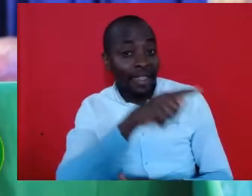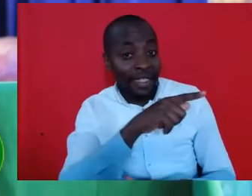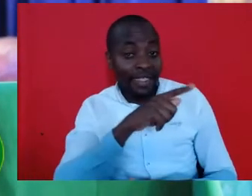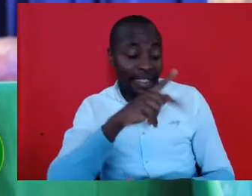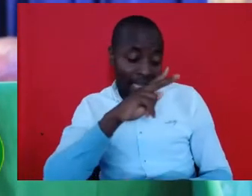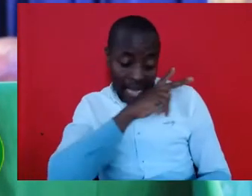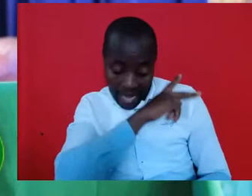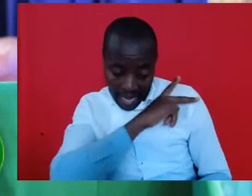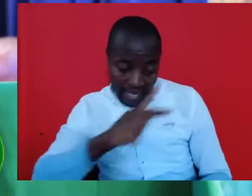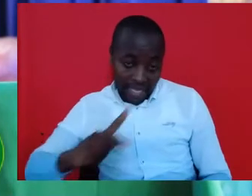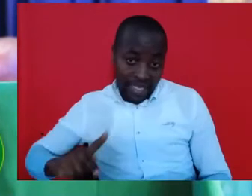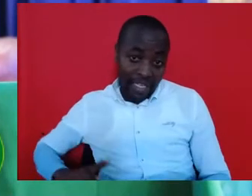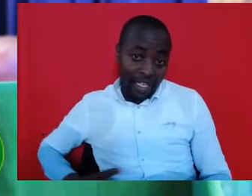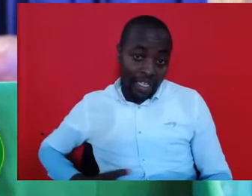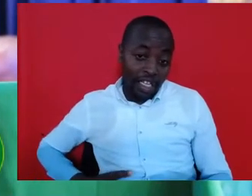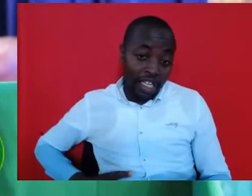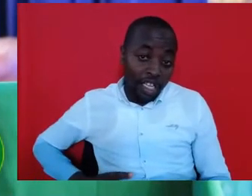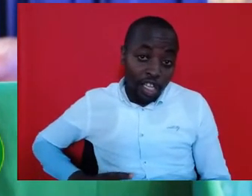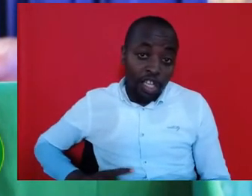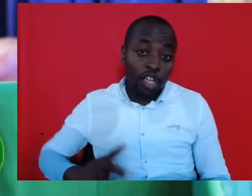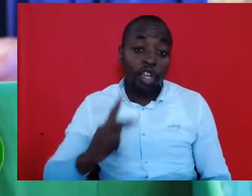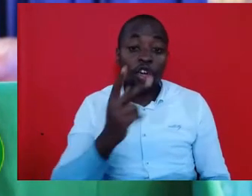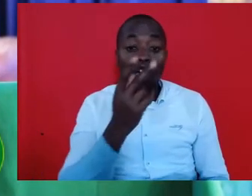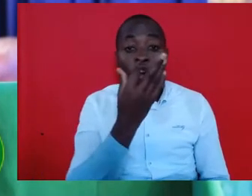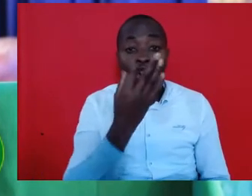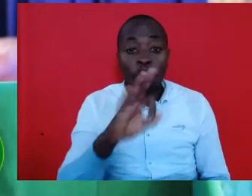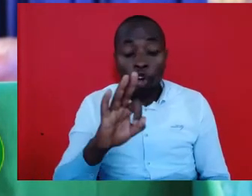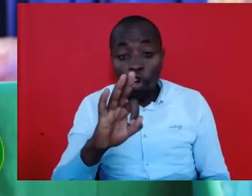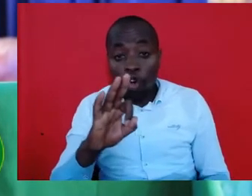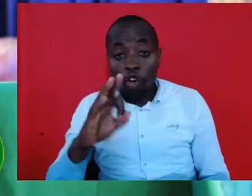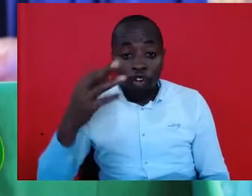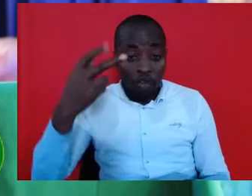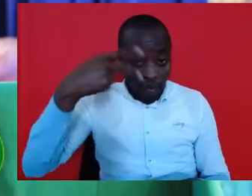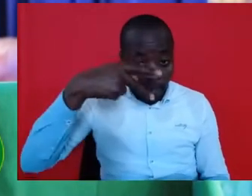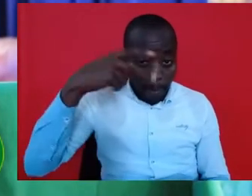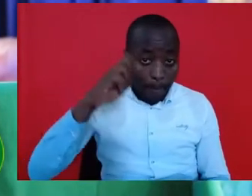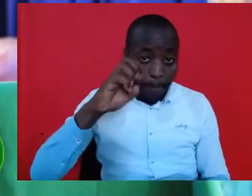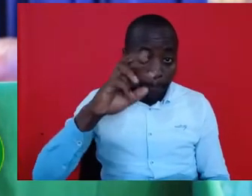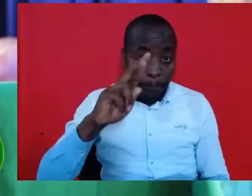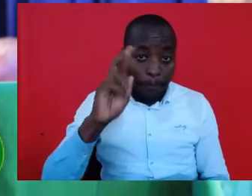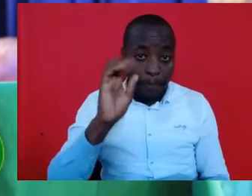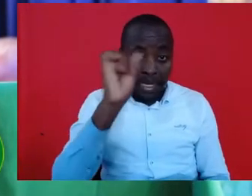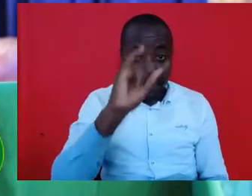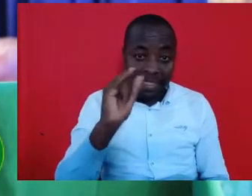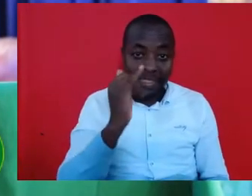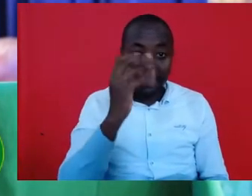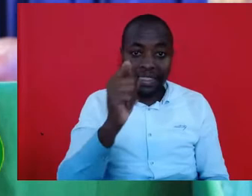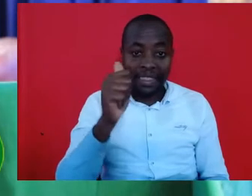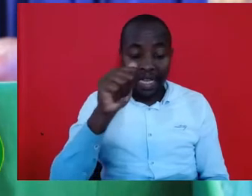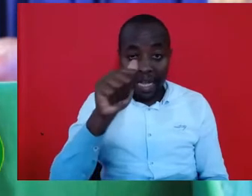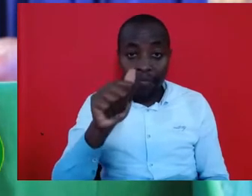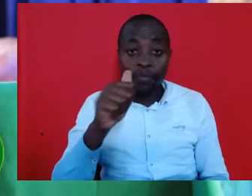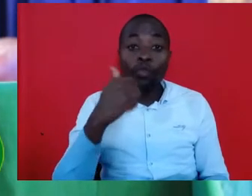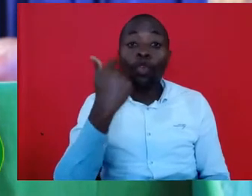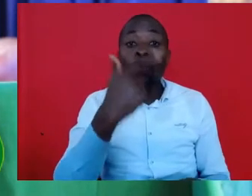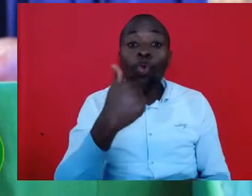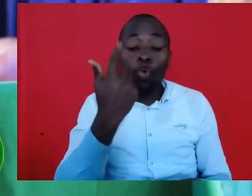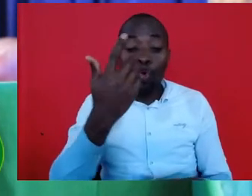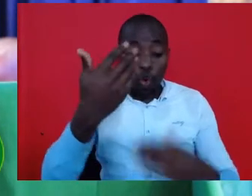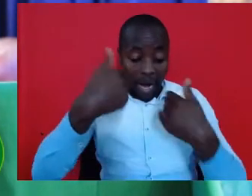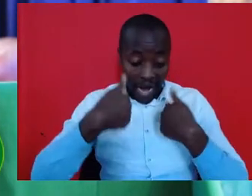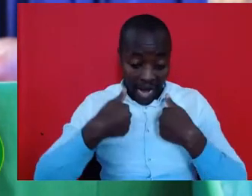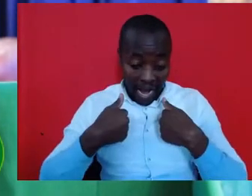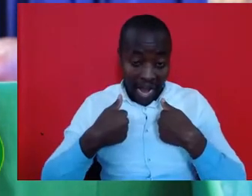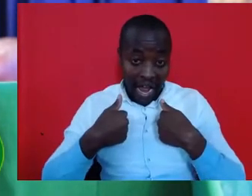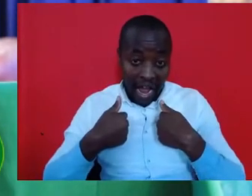wa Waperisia. Waperisia ndio walichukua uongozi